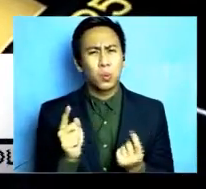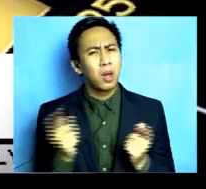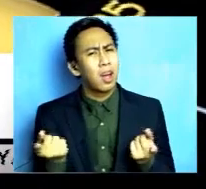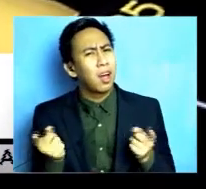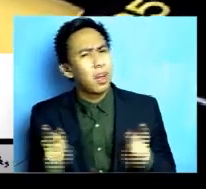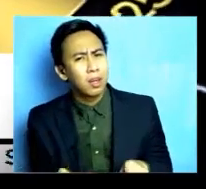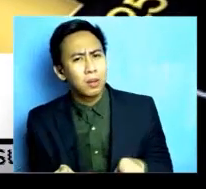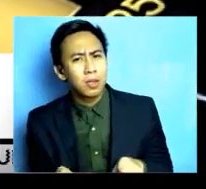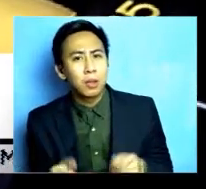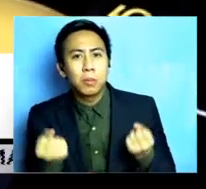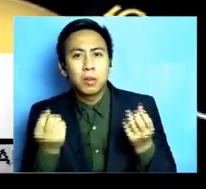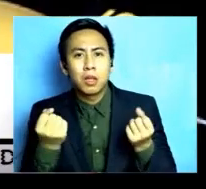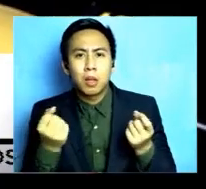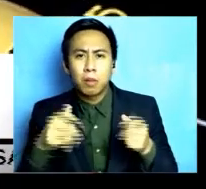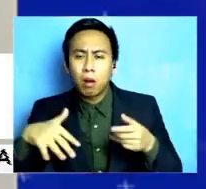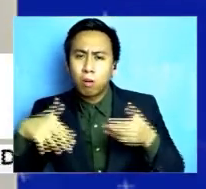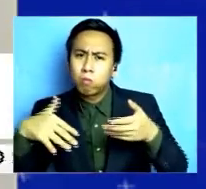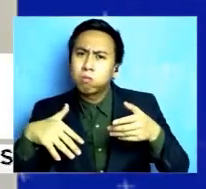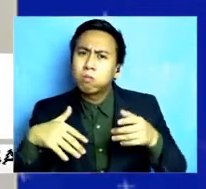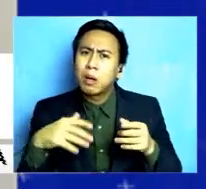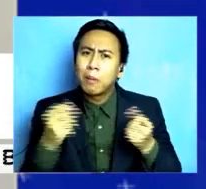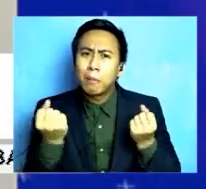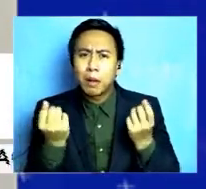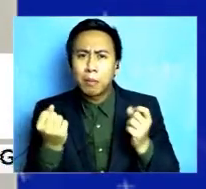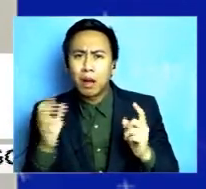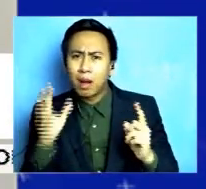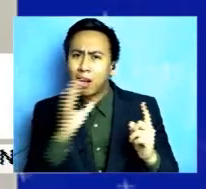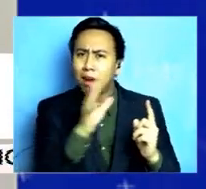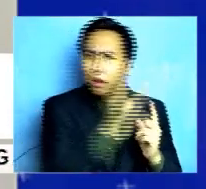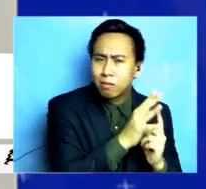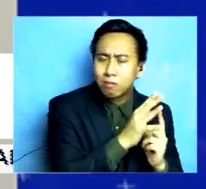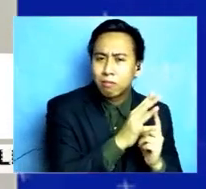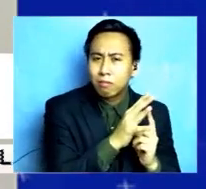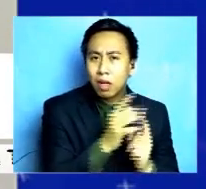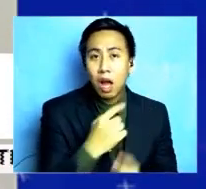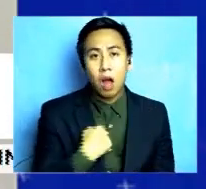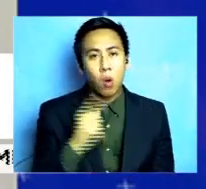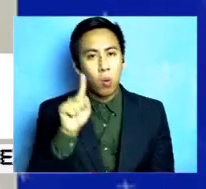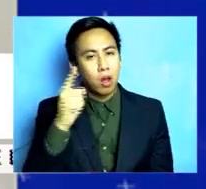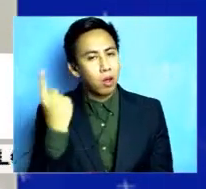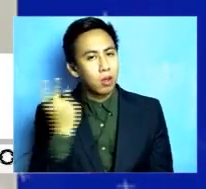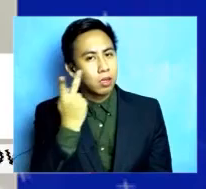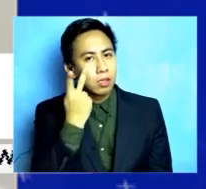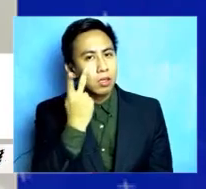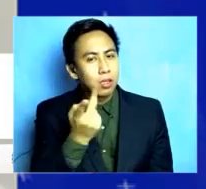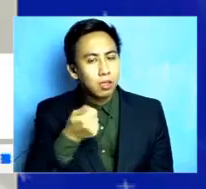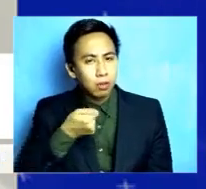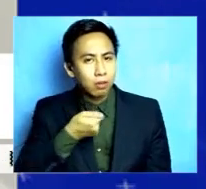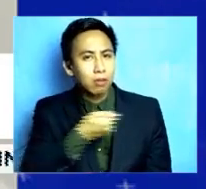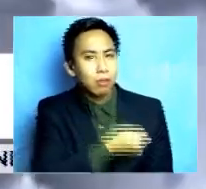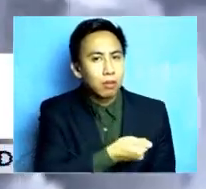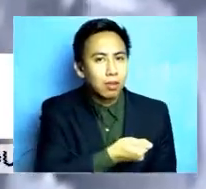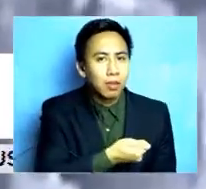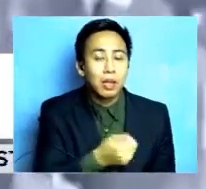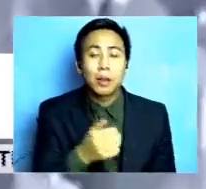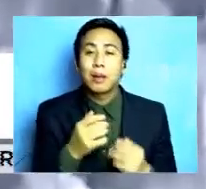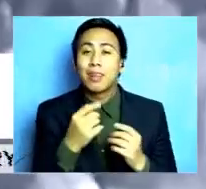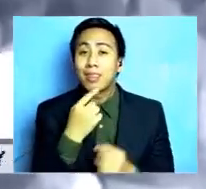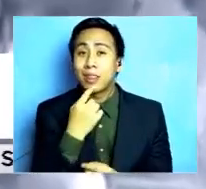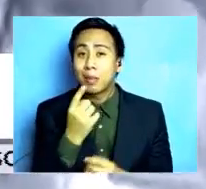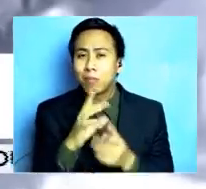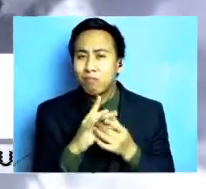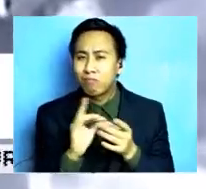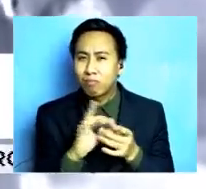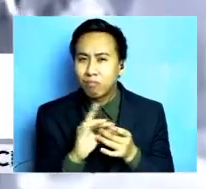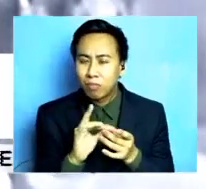Maraming umabol pero isa lang po yung nakita ko sumaksak. Base sa investigasyon, pauwi na si Pastores galing eskwelaan kasama ang kanyang